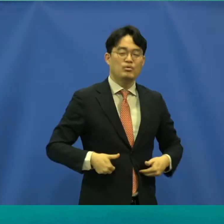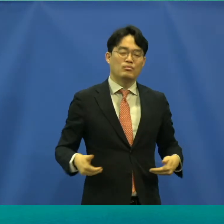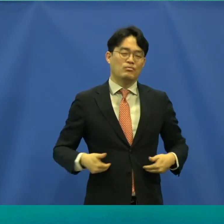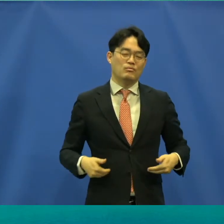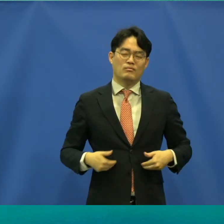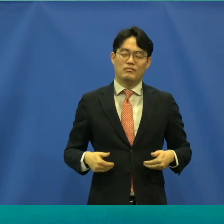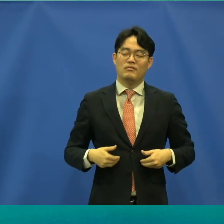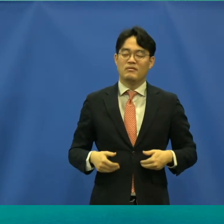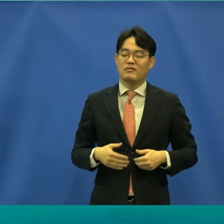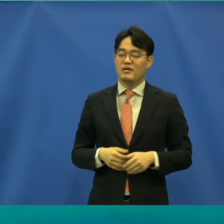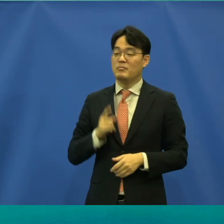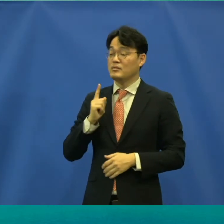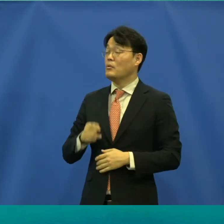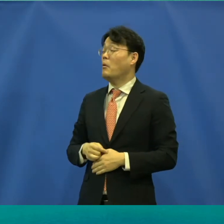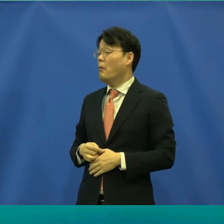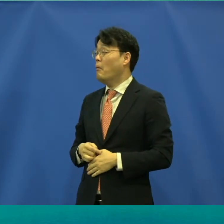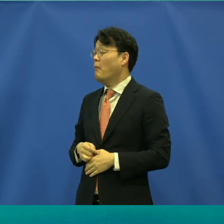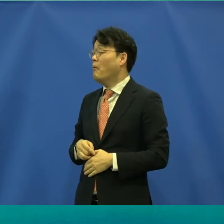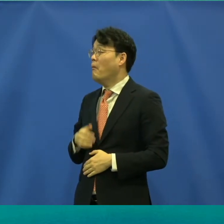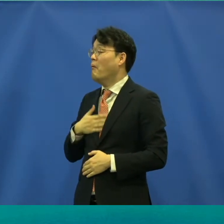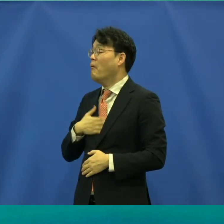거예요.